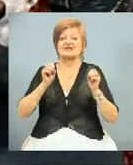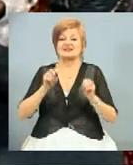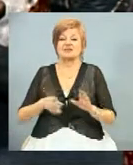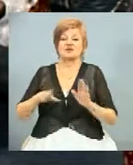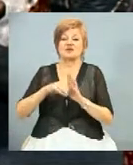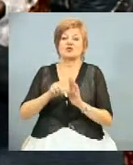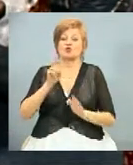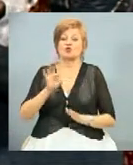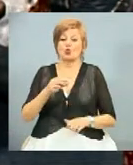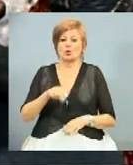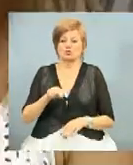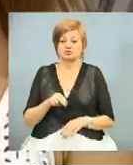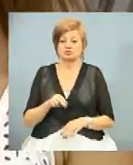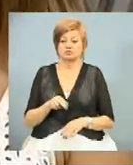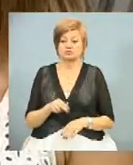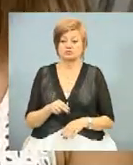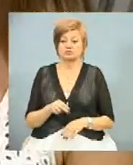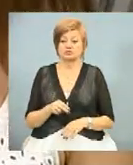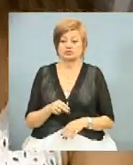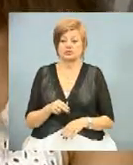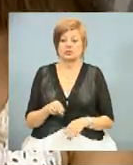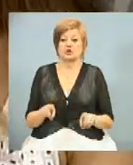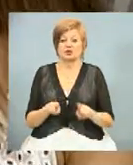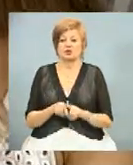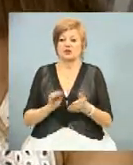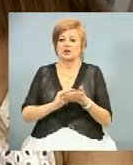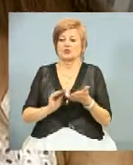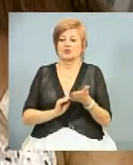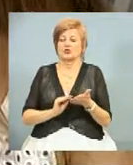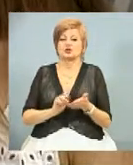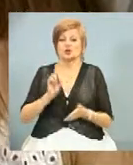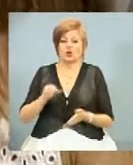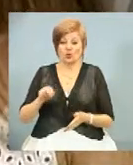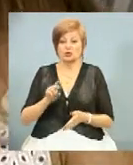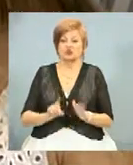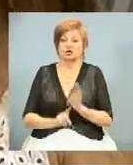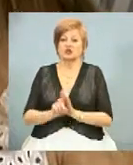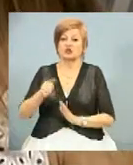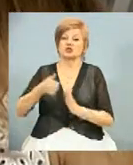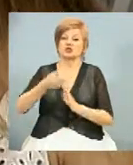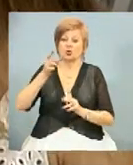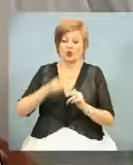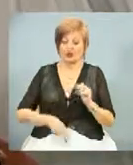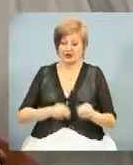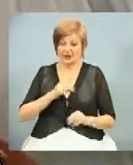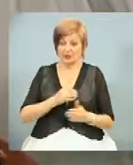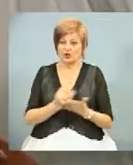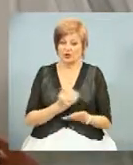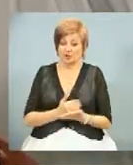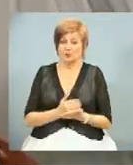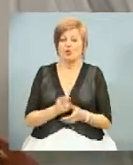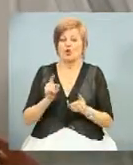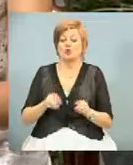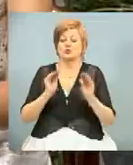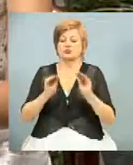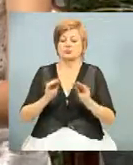код. Великі такі коди, так, прописують повністю, як буде від початку до кінця працювати програма. Вони складають